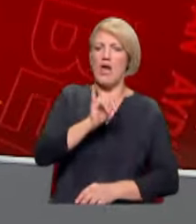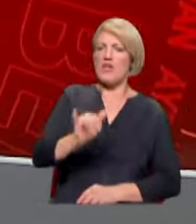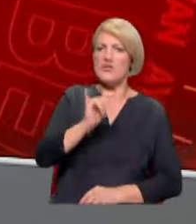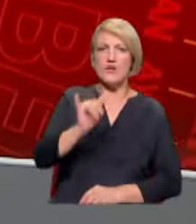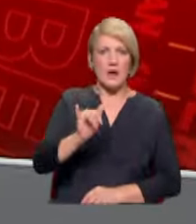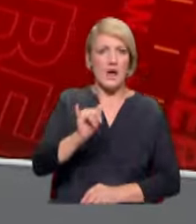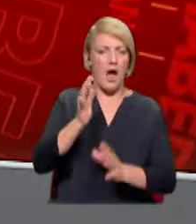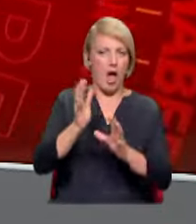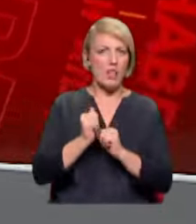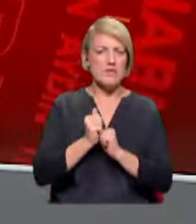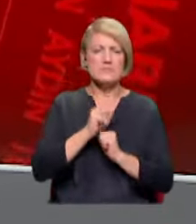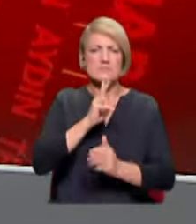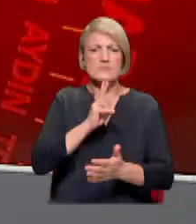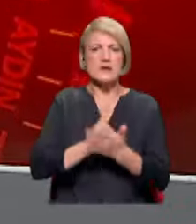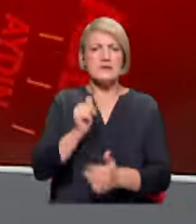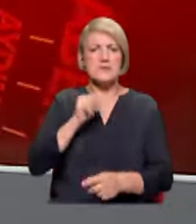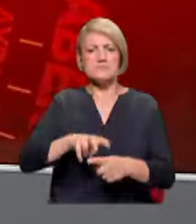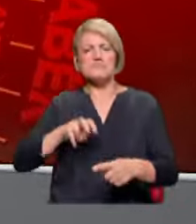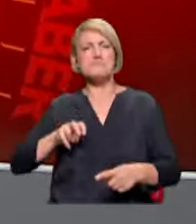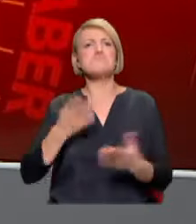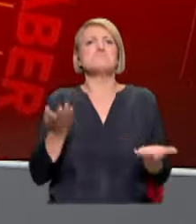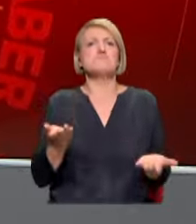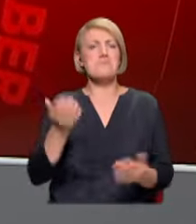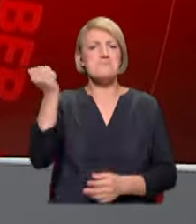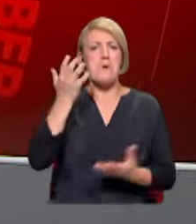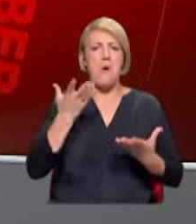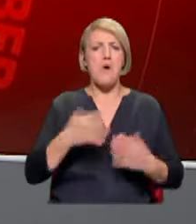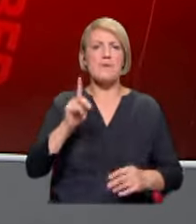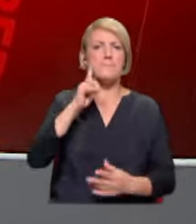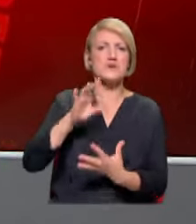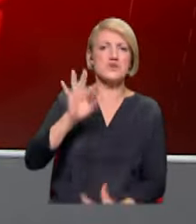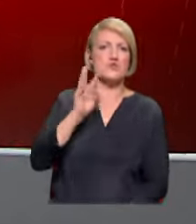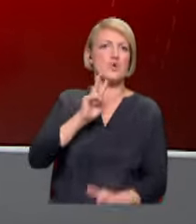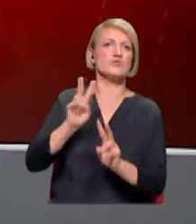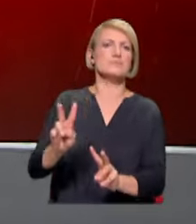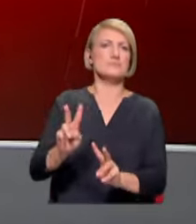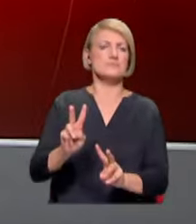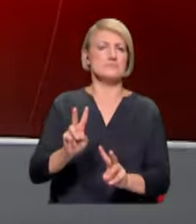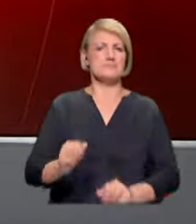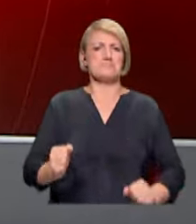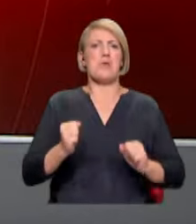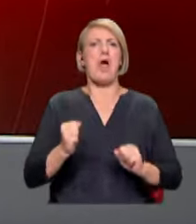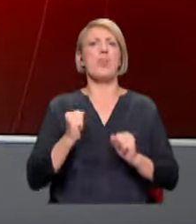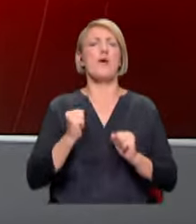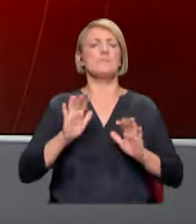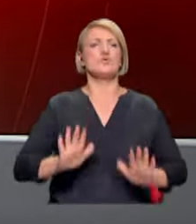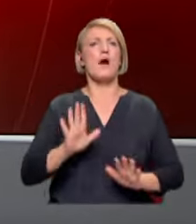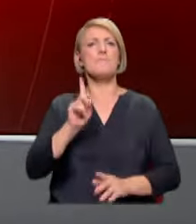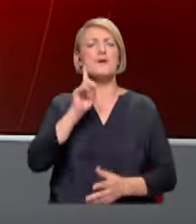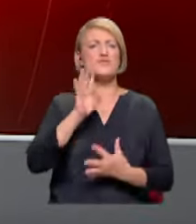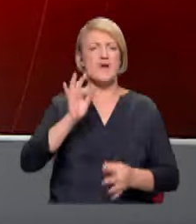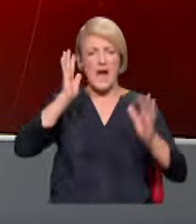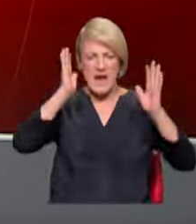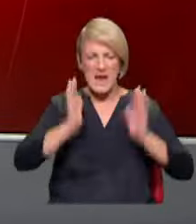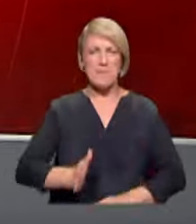ama kesinlikle geri adım atmayan ve pişmanlık duymayan birini göreceksiniz dimdik duran birini her şeye